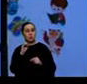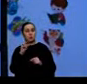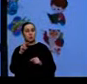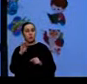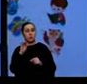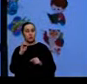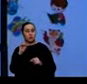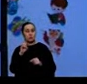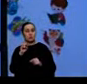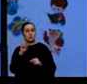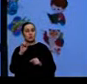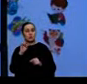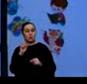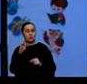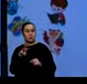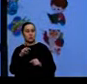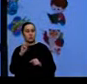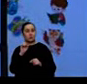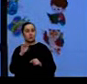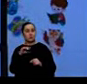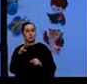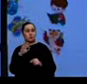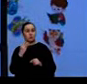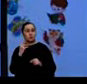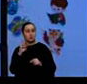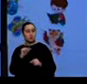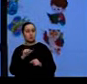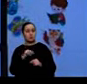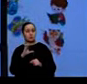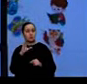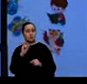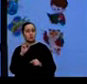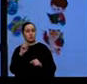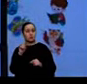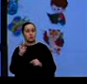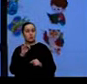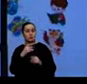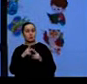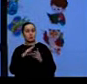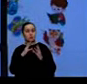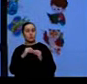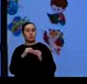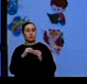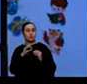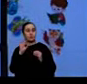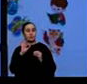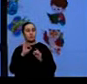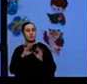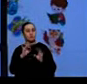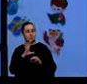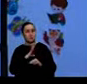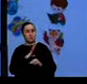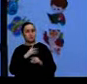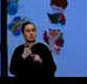piyoz, karam, kartoshka, sabzi kabi sabzavotlar haqida